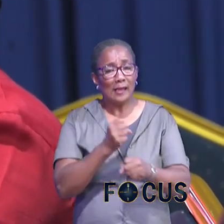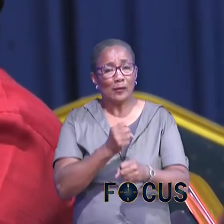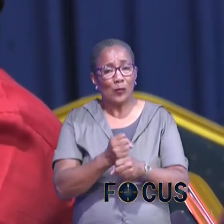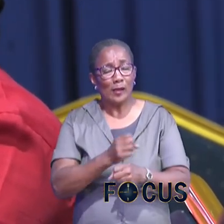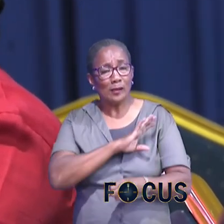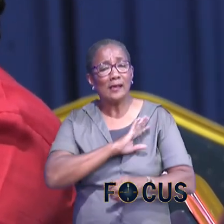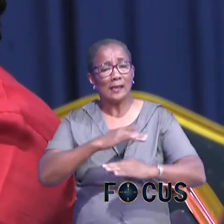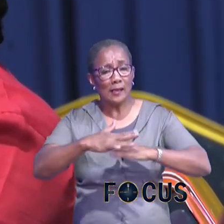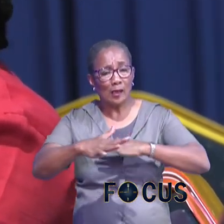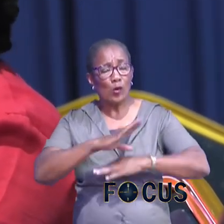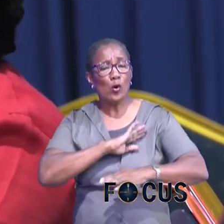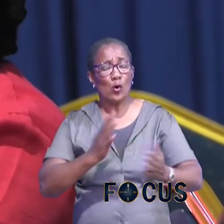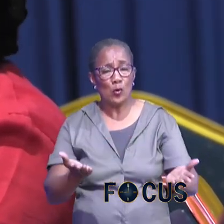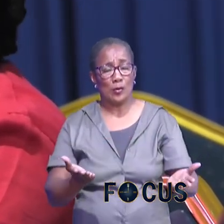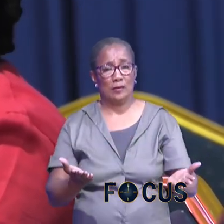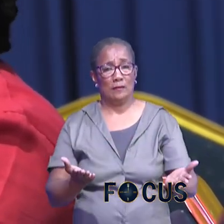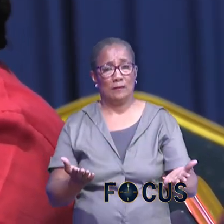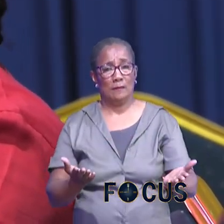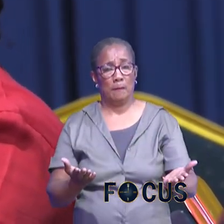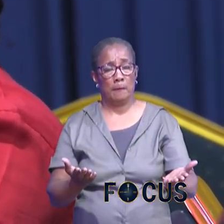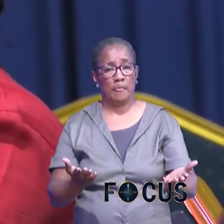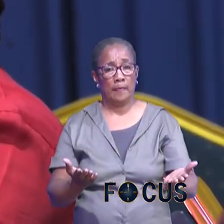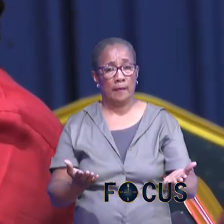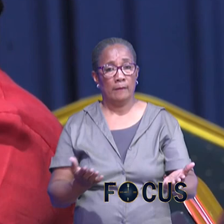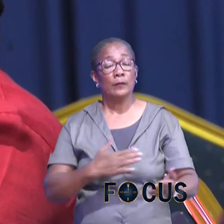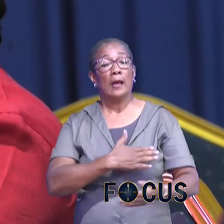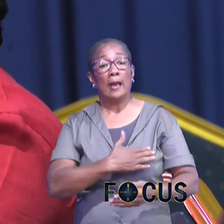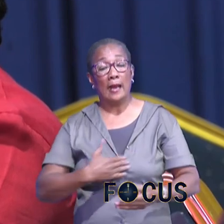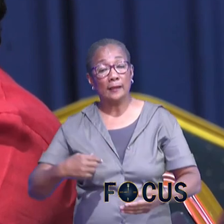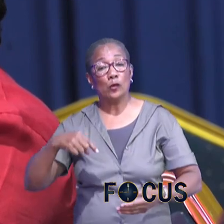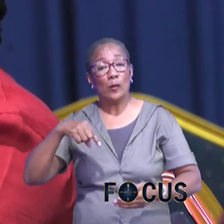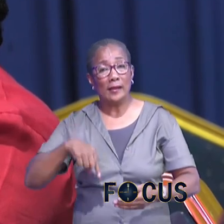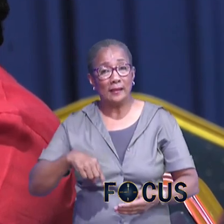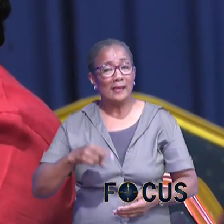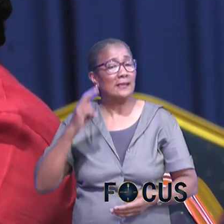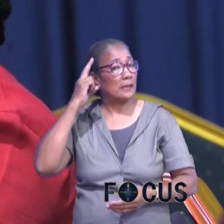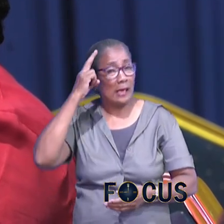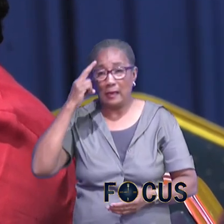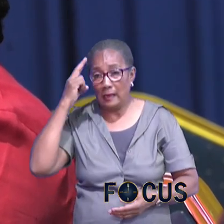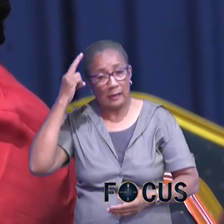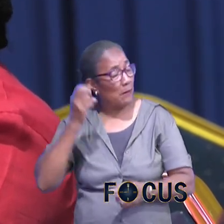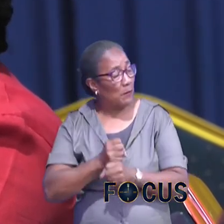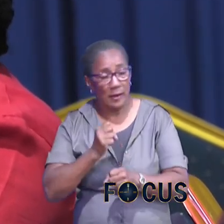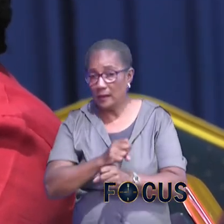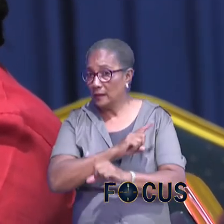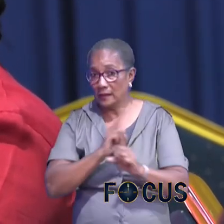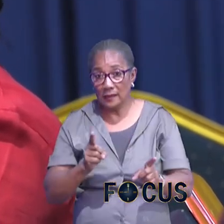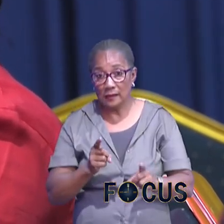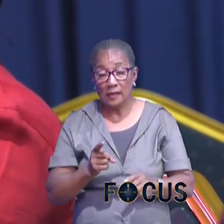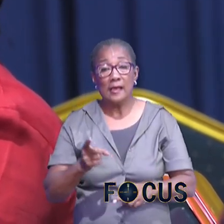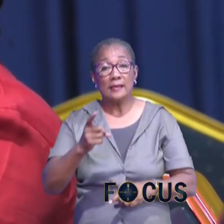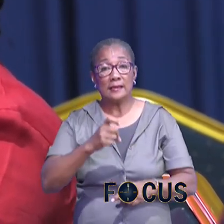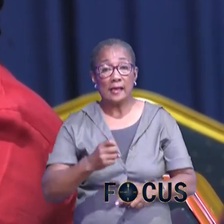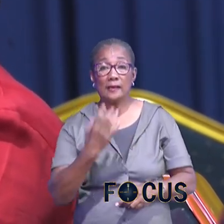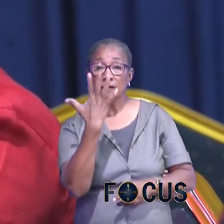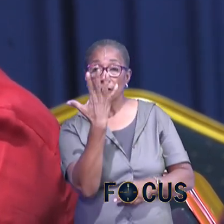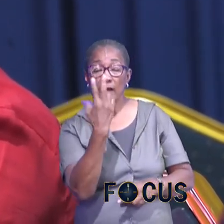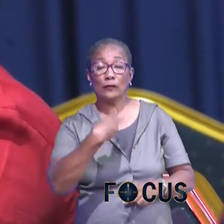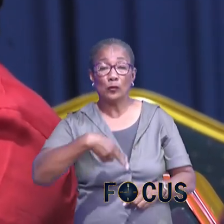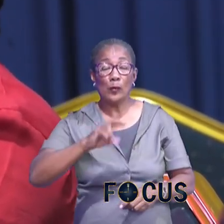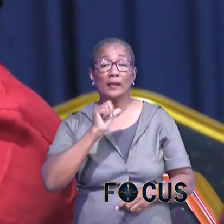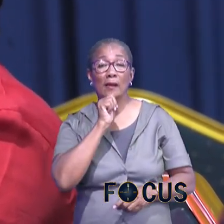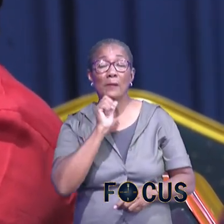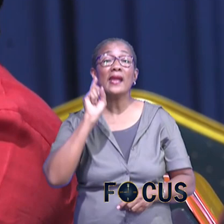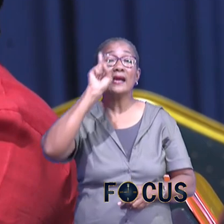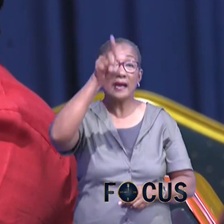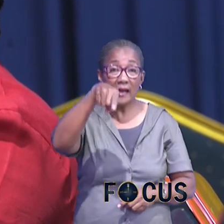ook uit. Toch? Laten we deze grap niet maken. Straks 25 mei, we gaan naar